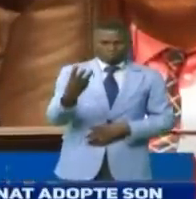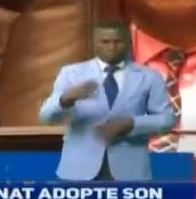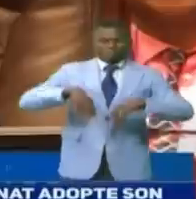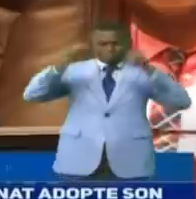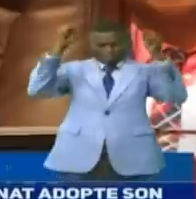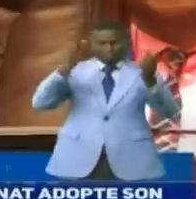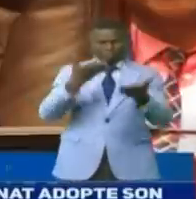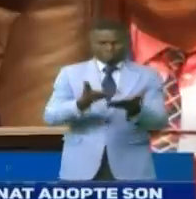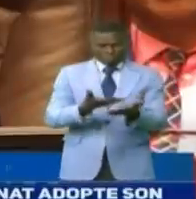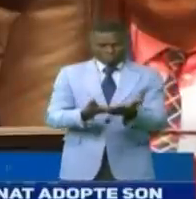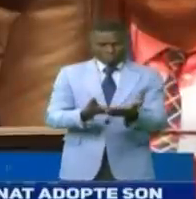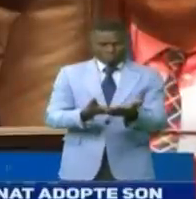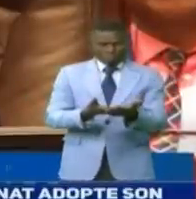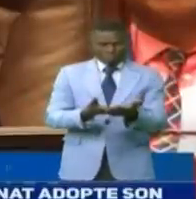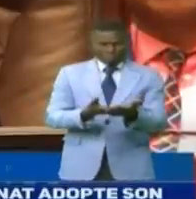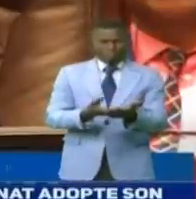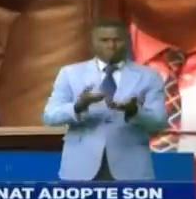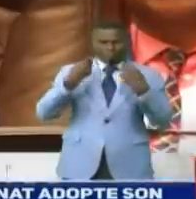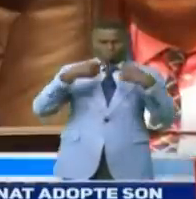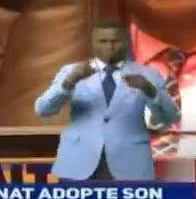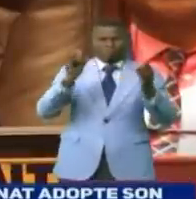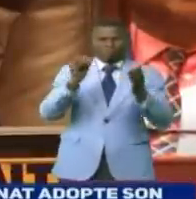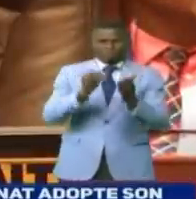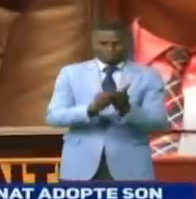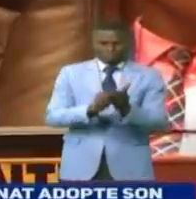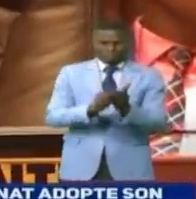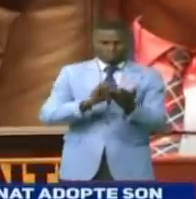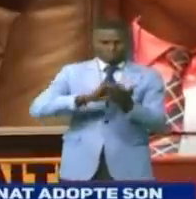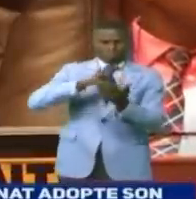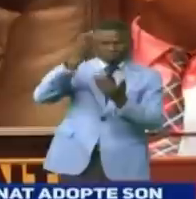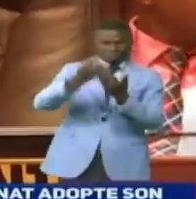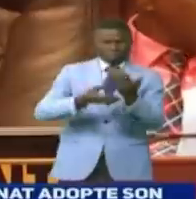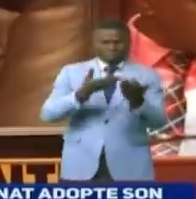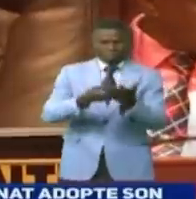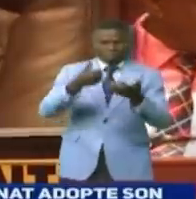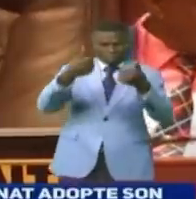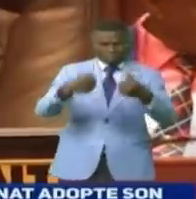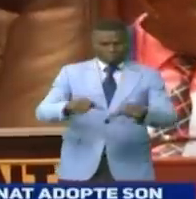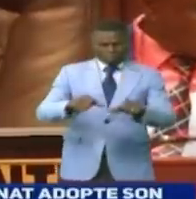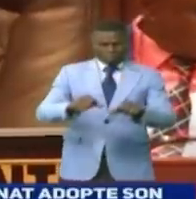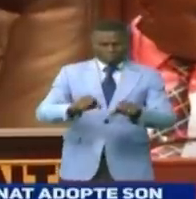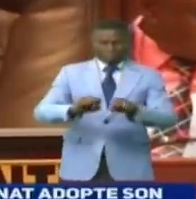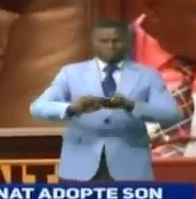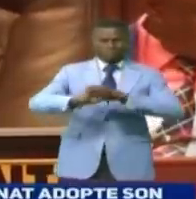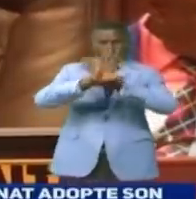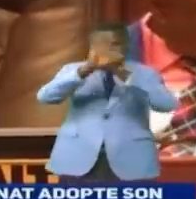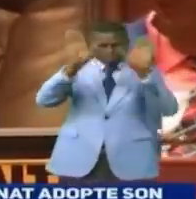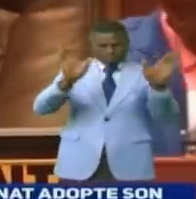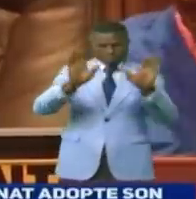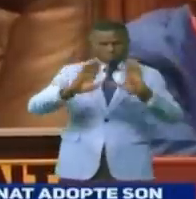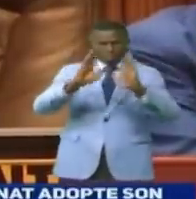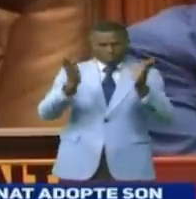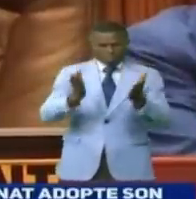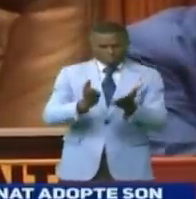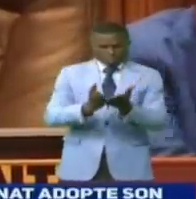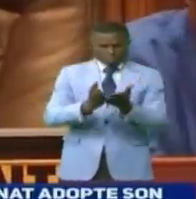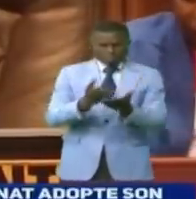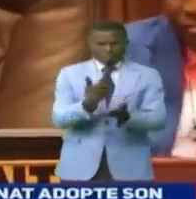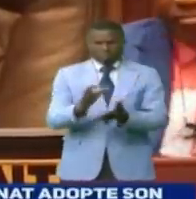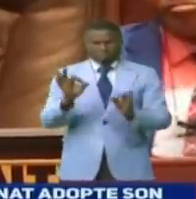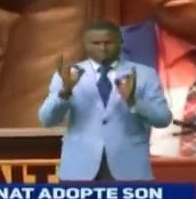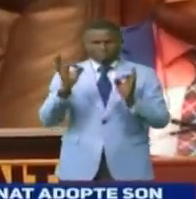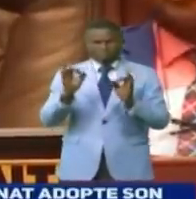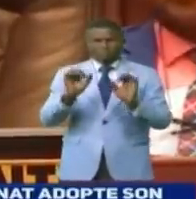adopté. Je rappelle que ce calendrier reste ouvert et toute nouvelle matière pourra